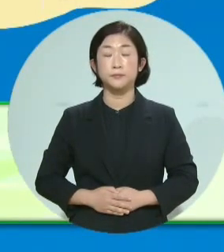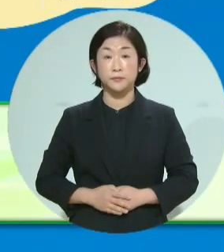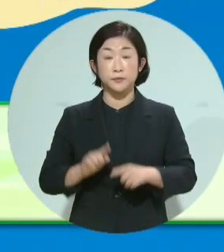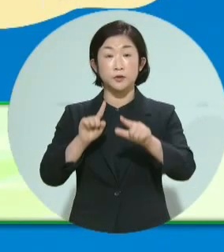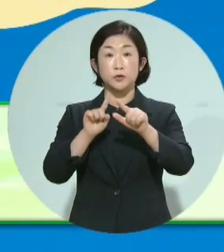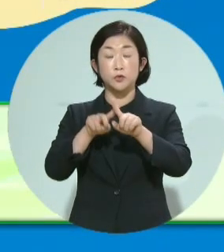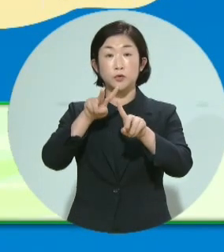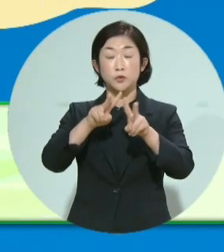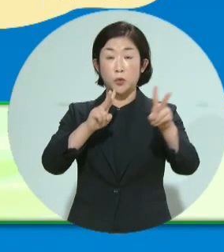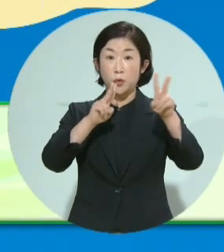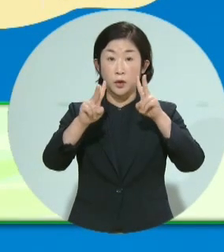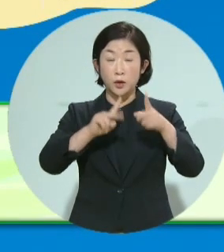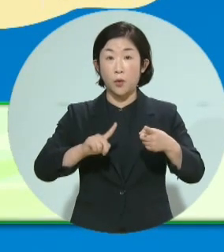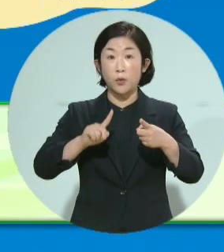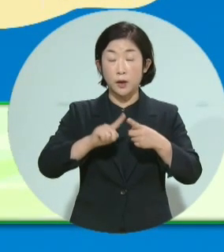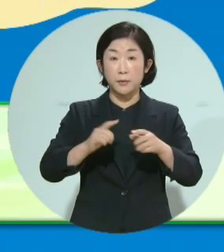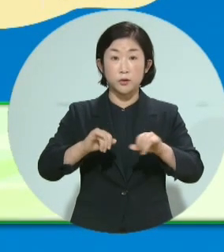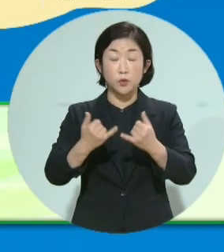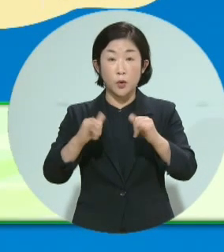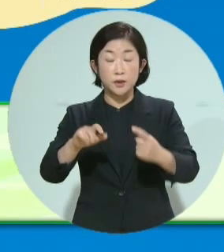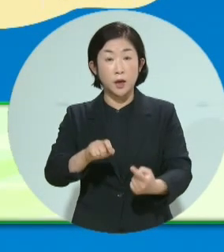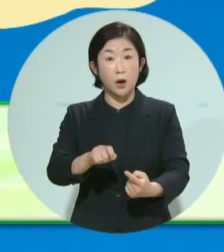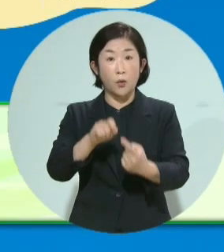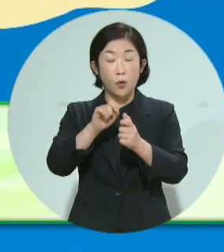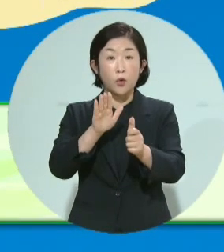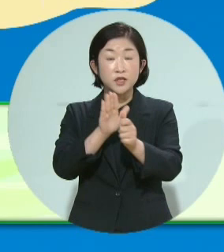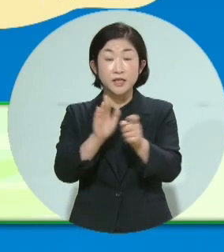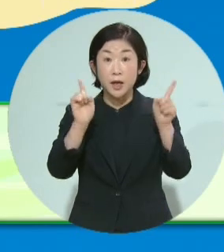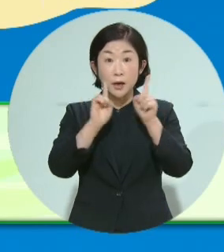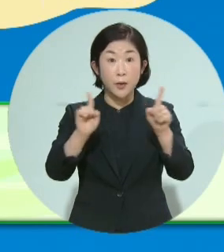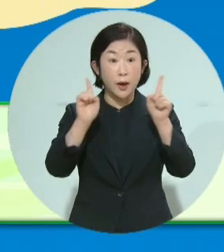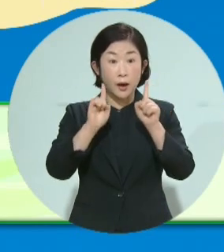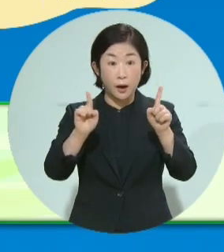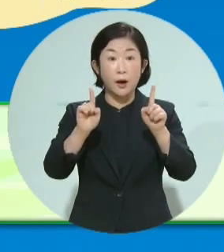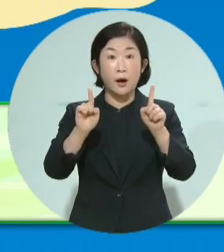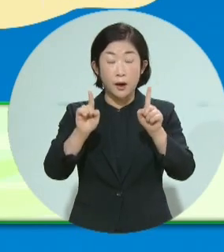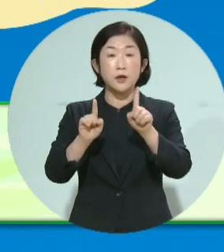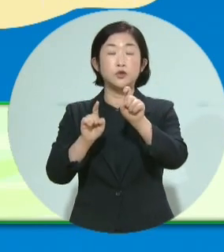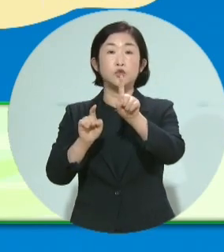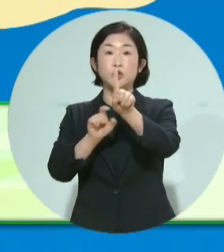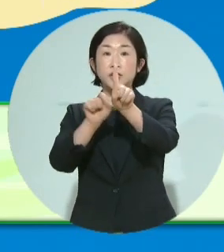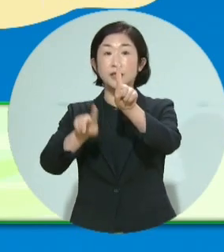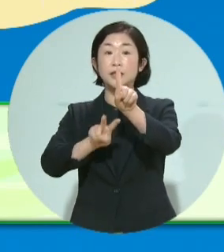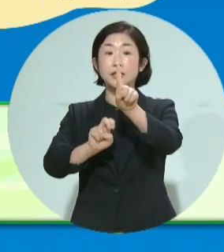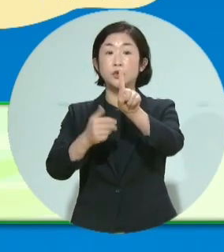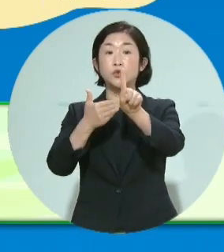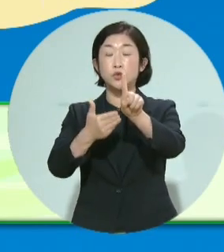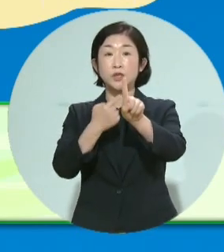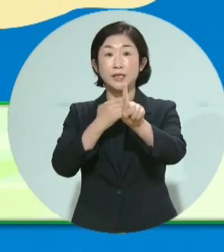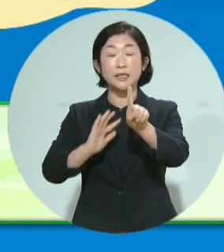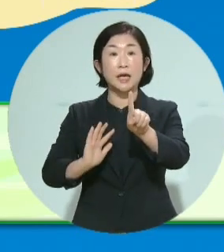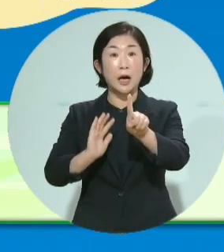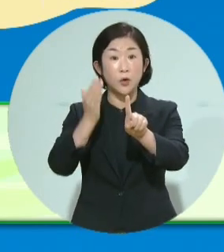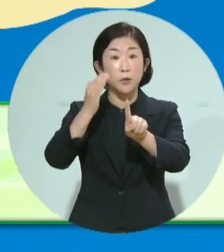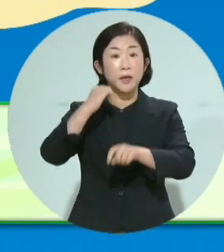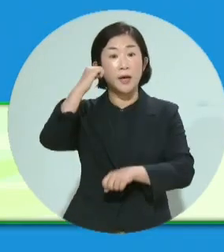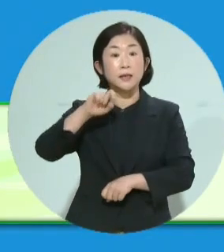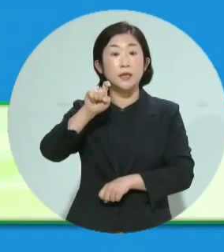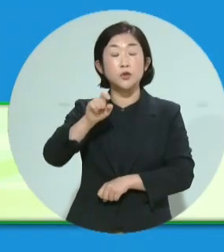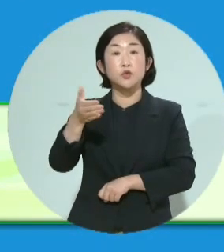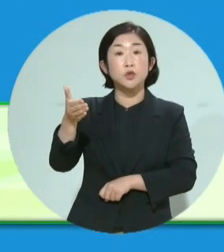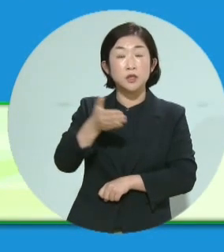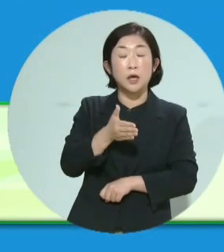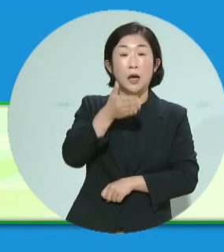中小企業のための障害者雇用支援フェアは今月29日火曜日午前10時